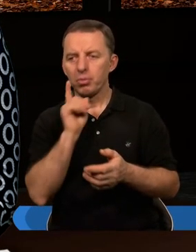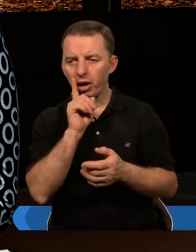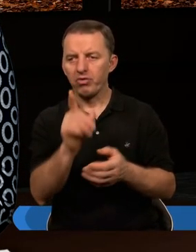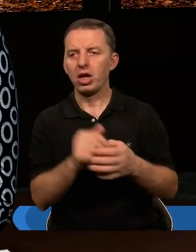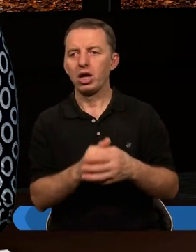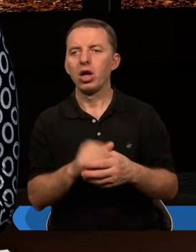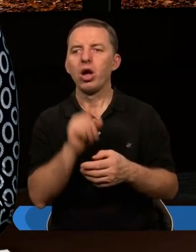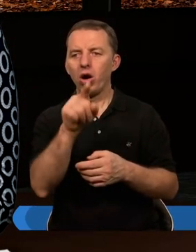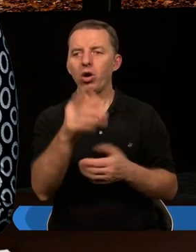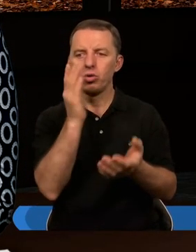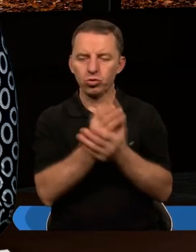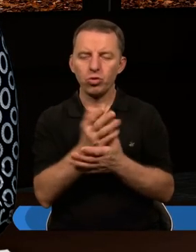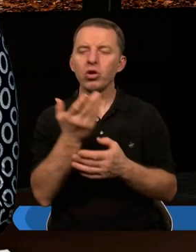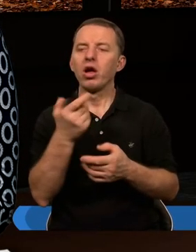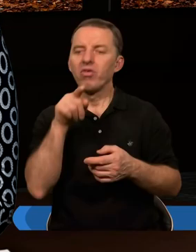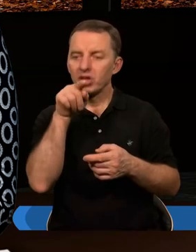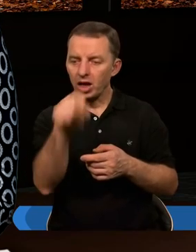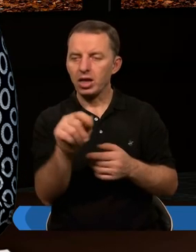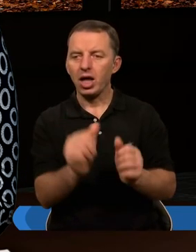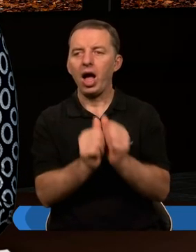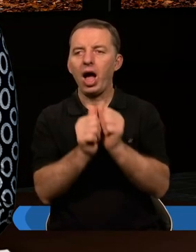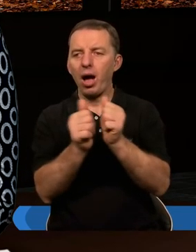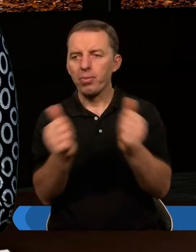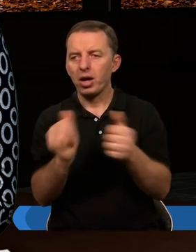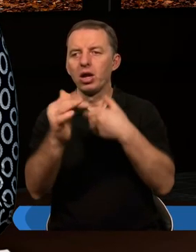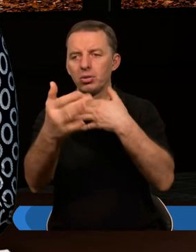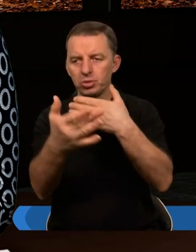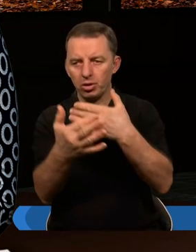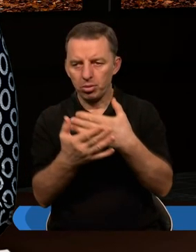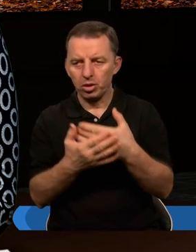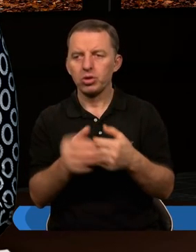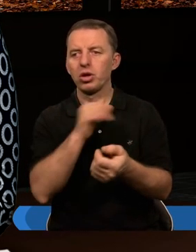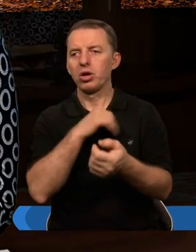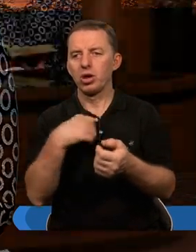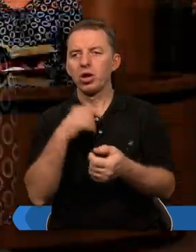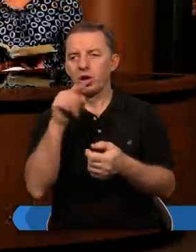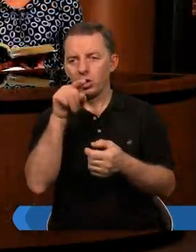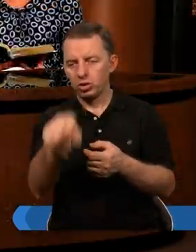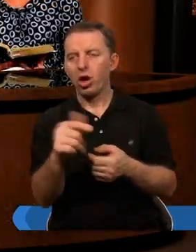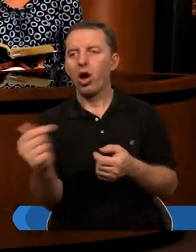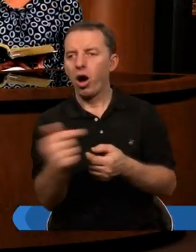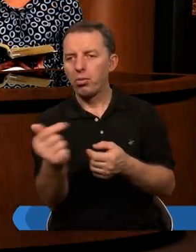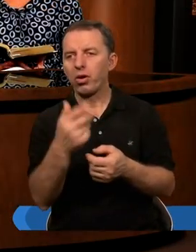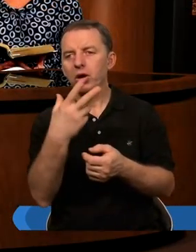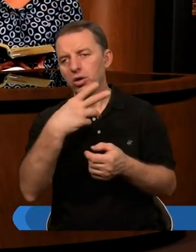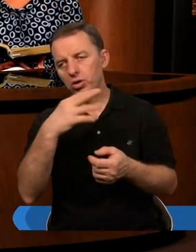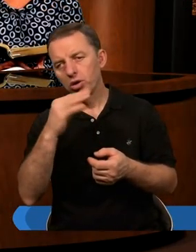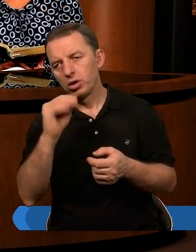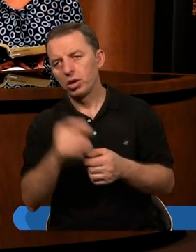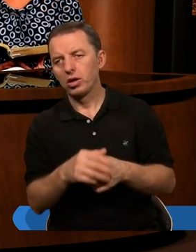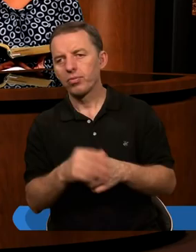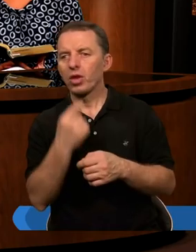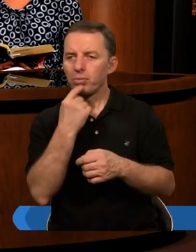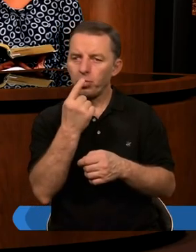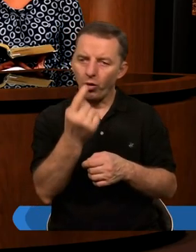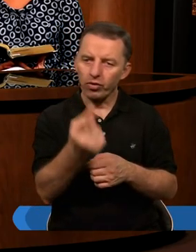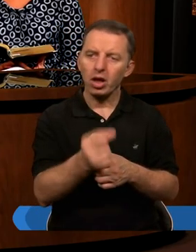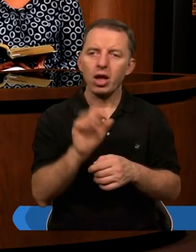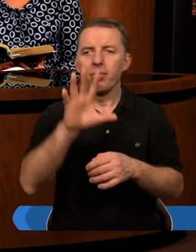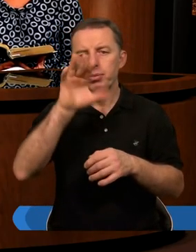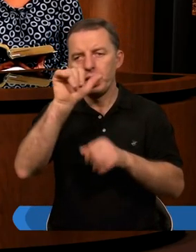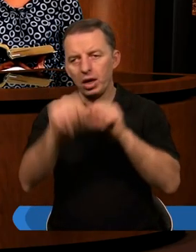prawda? wieków. A on już wtedy apelował. No właśnie. Przybliża się. No właśnie. Czy to nas obowiązuje, czy my możemy powiedzieć, o,